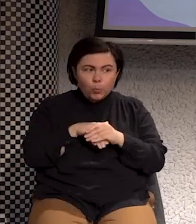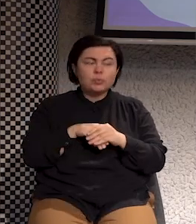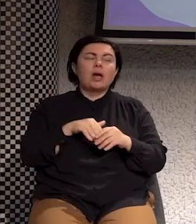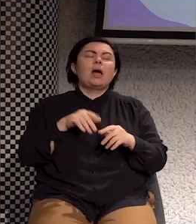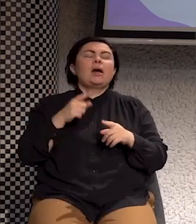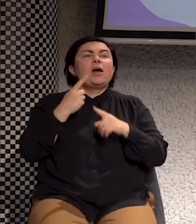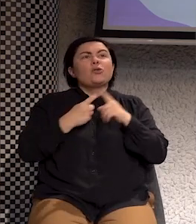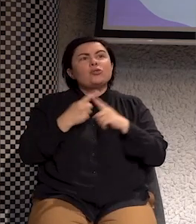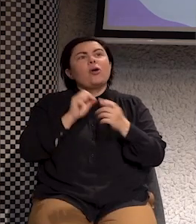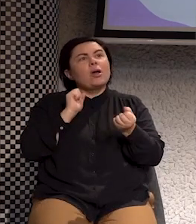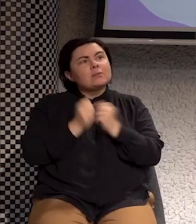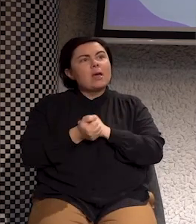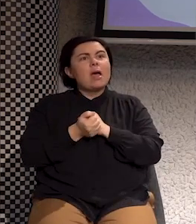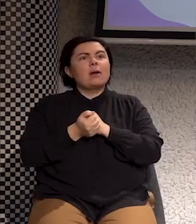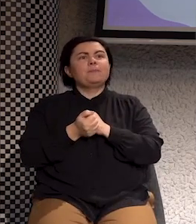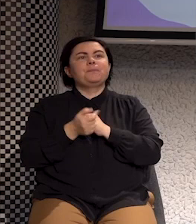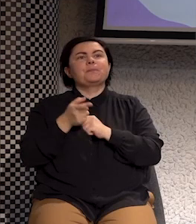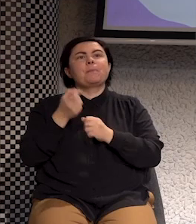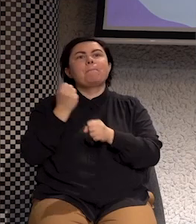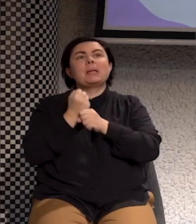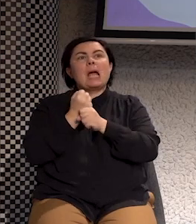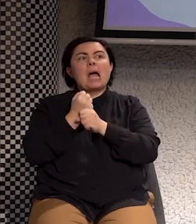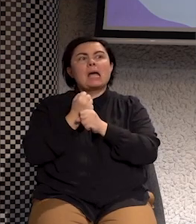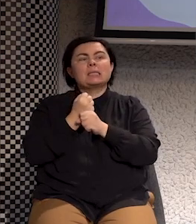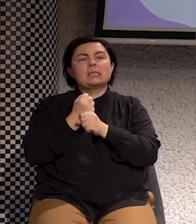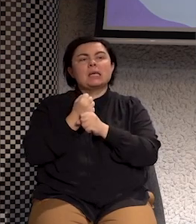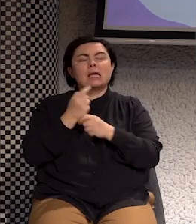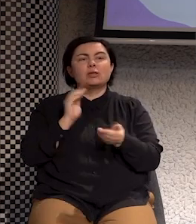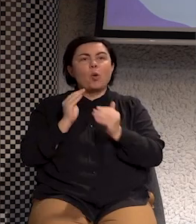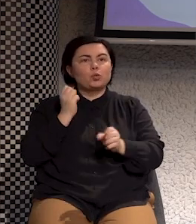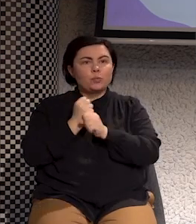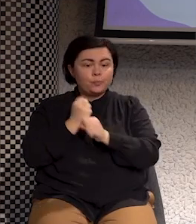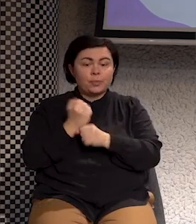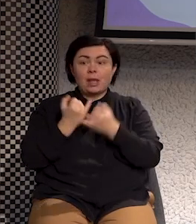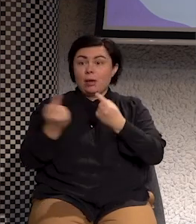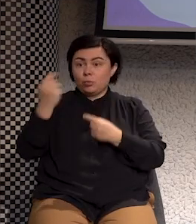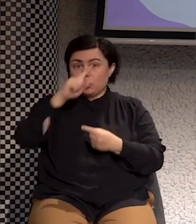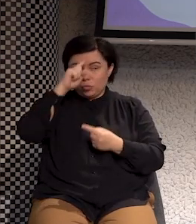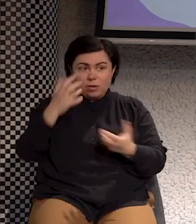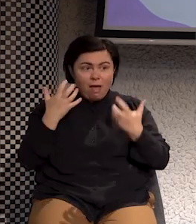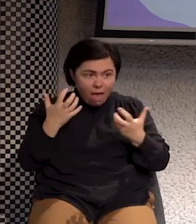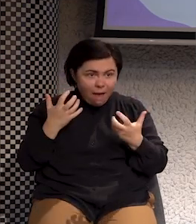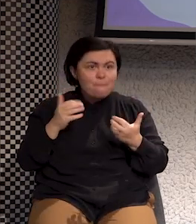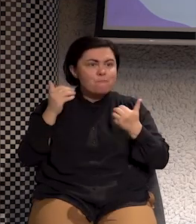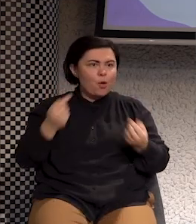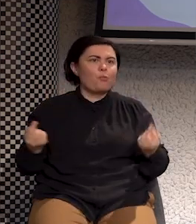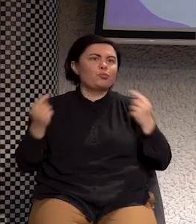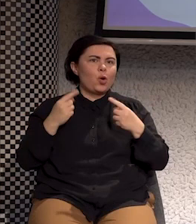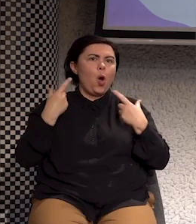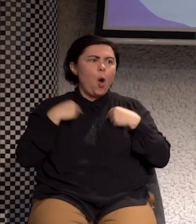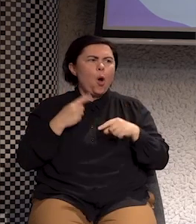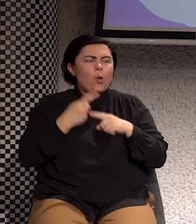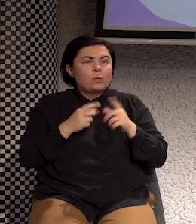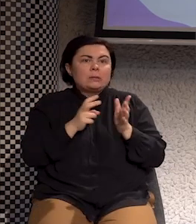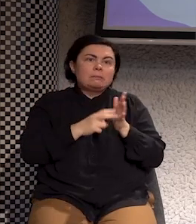myślę, że to trochę zmienia dynamikę pracy grupy. Że jeżeli przychodzą osoby chętne, to mogą przychodzić osoby, które mówią, że trochę